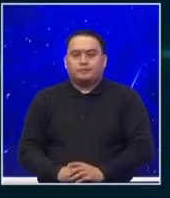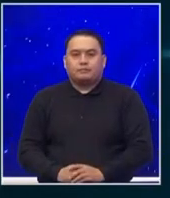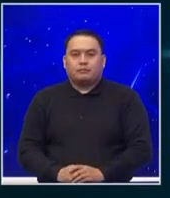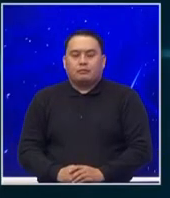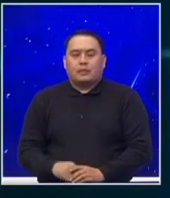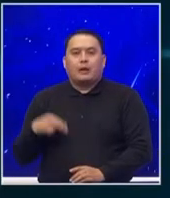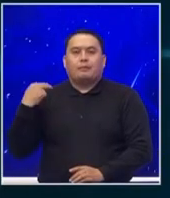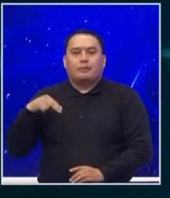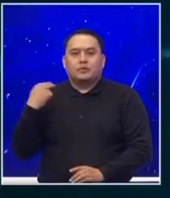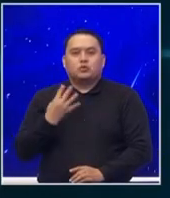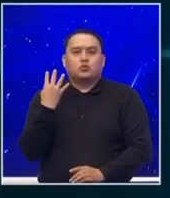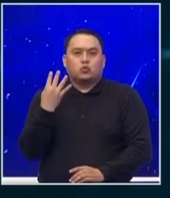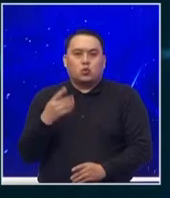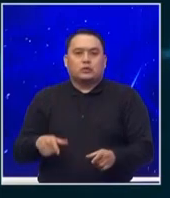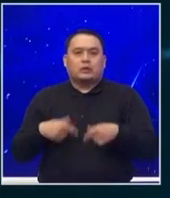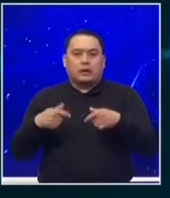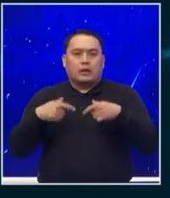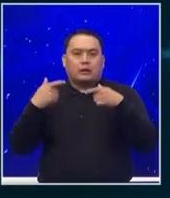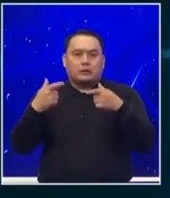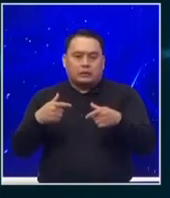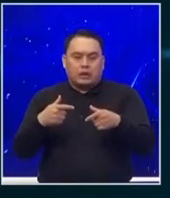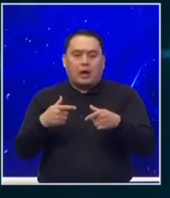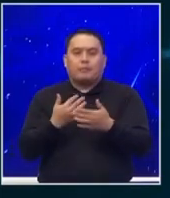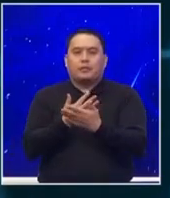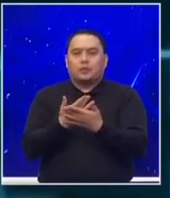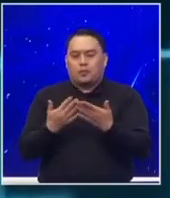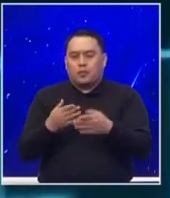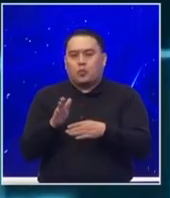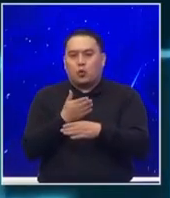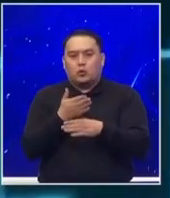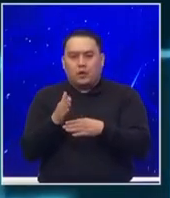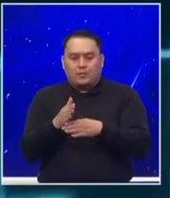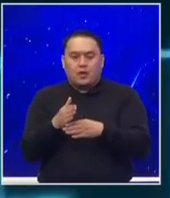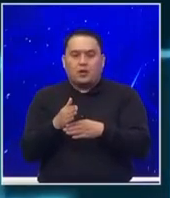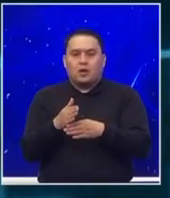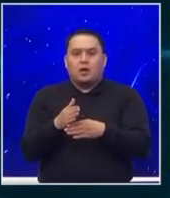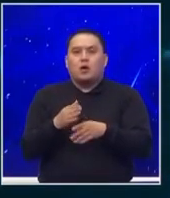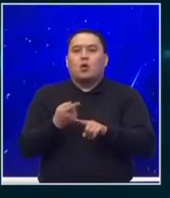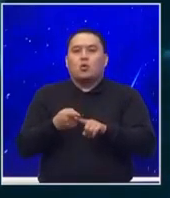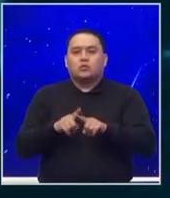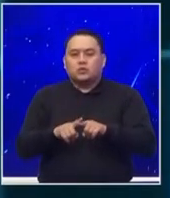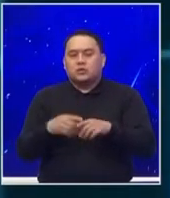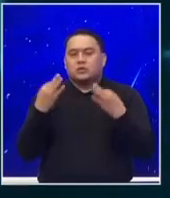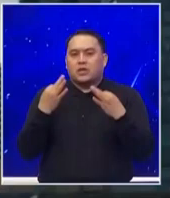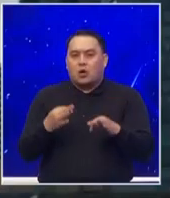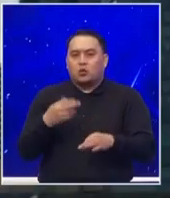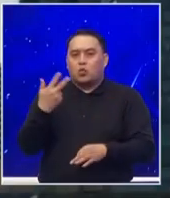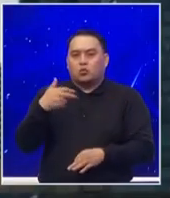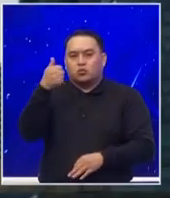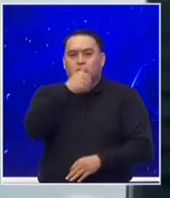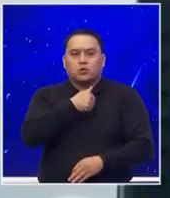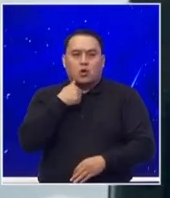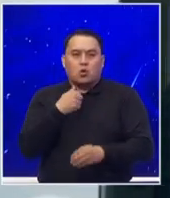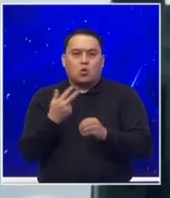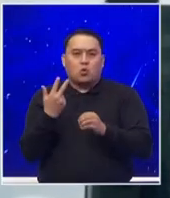мақаласы 4 бөлімнен тұрады. Бағдармен белес, таным мен тағылым, қоғам мен құндылық ұлағатпен ұстаным. Тәуелсіздіктің 30 жылын